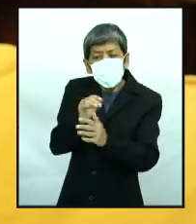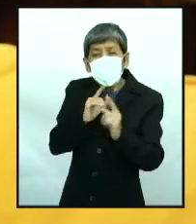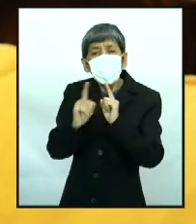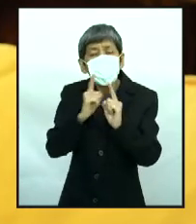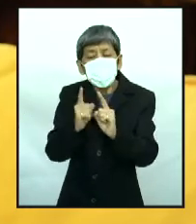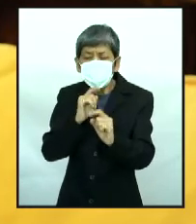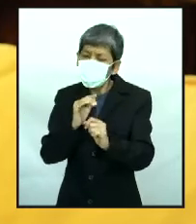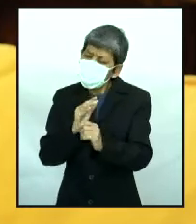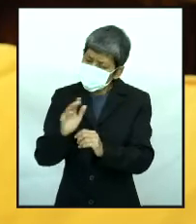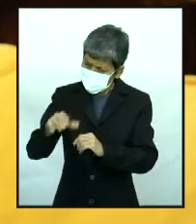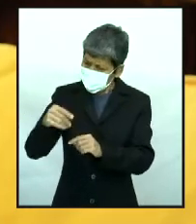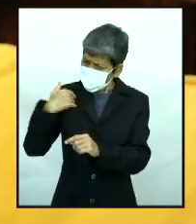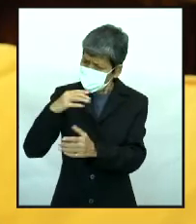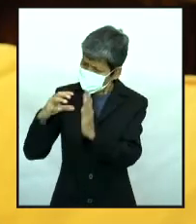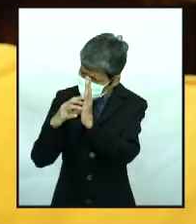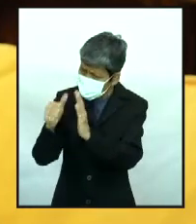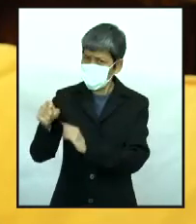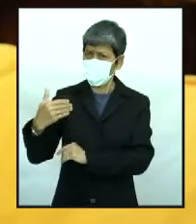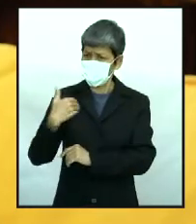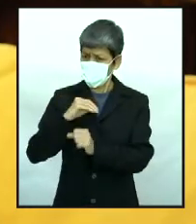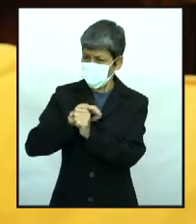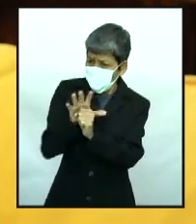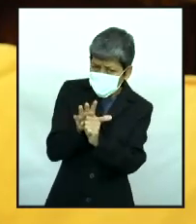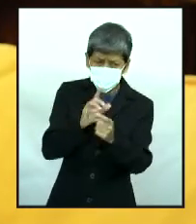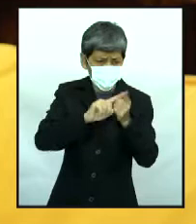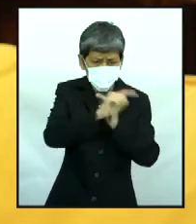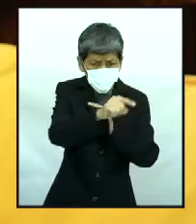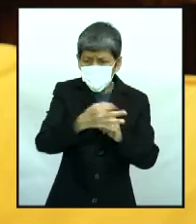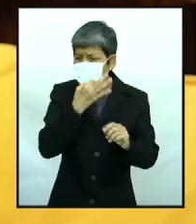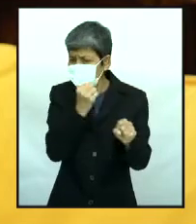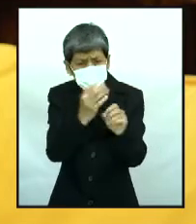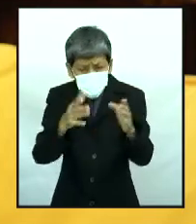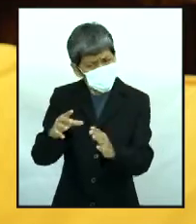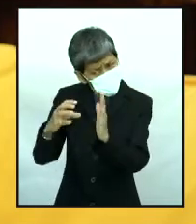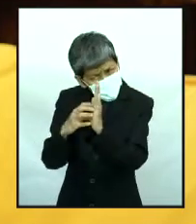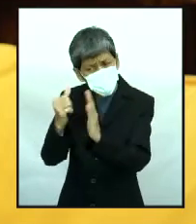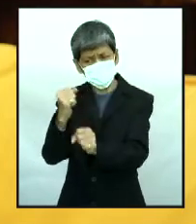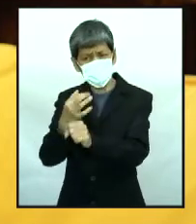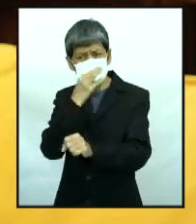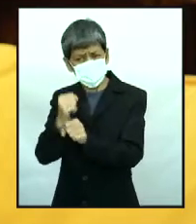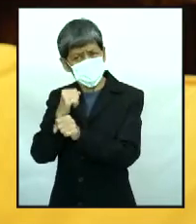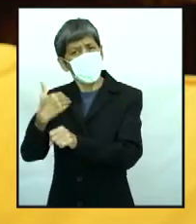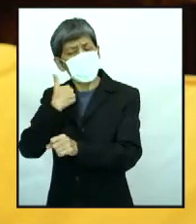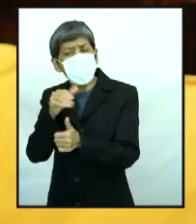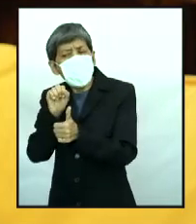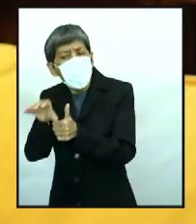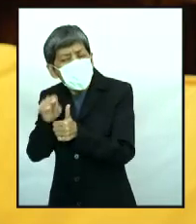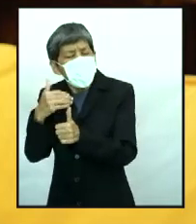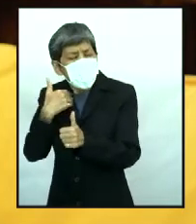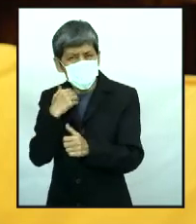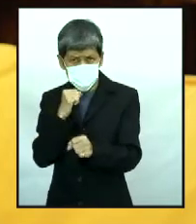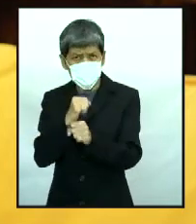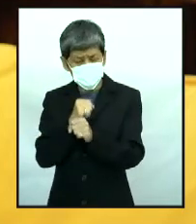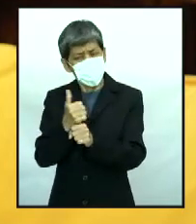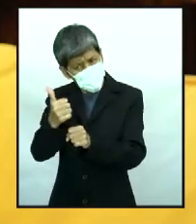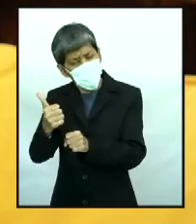ในแง่ที่ว่าเขายังโชคดีนะมีโควิดเพื่อนๆเขาหลายคนไม่มีงานทำเขาอย่างน้อยมีงานทำแล้วก็ทำงาน